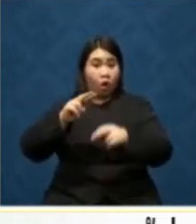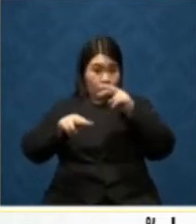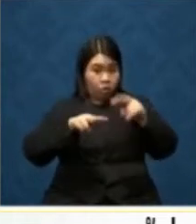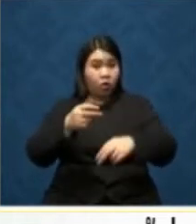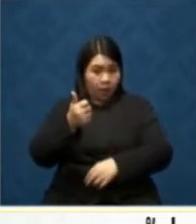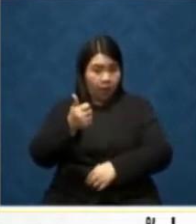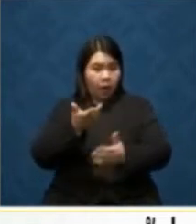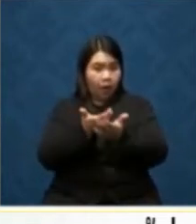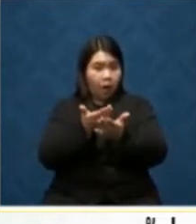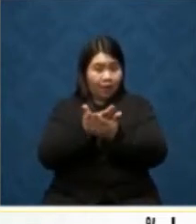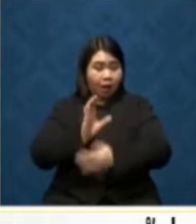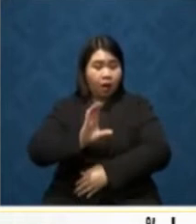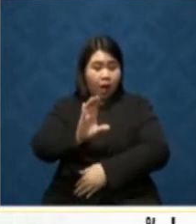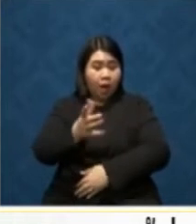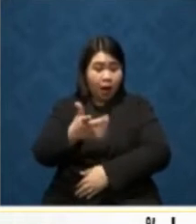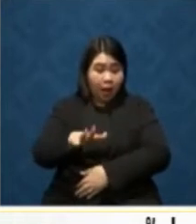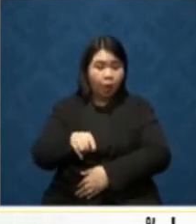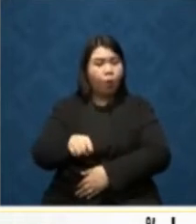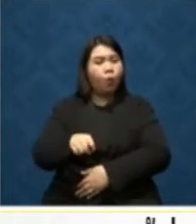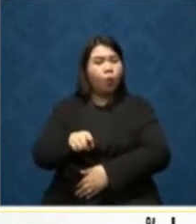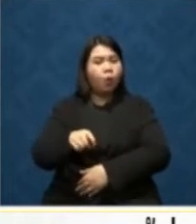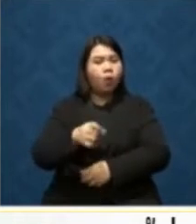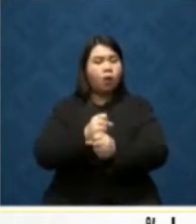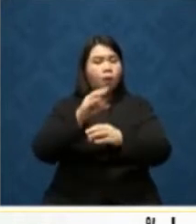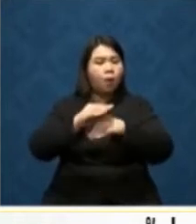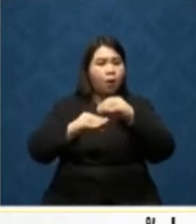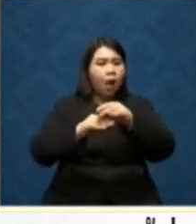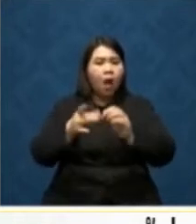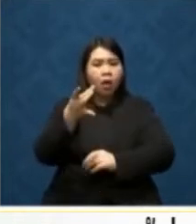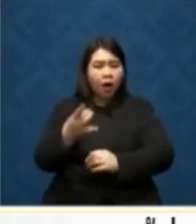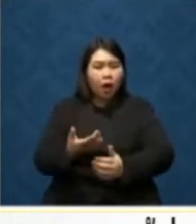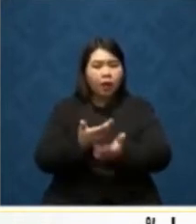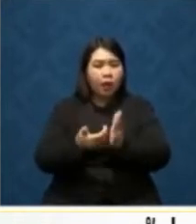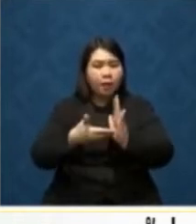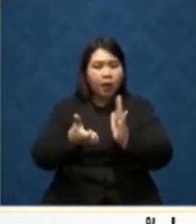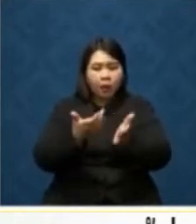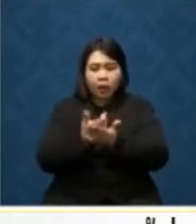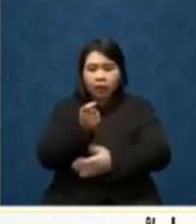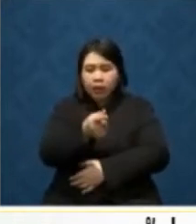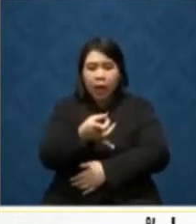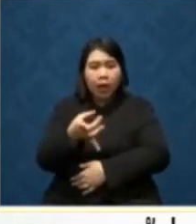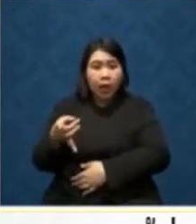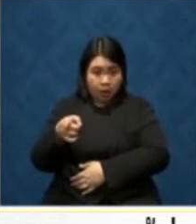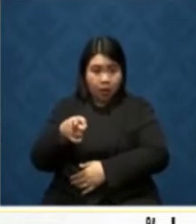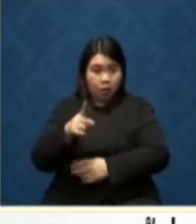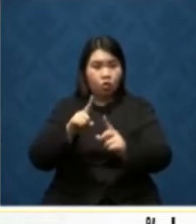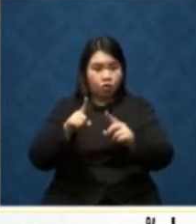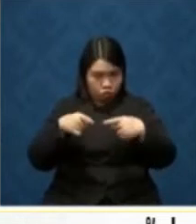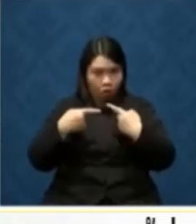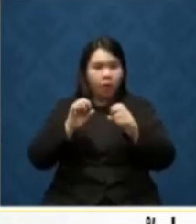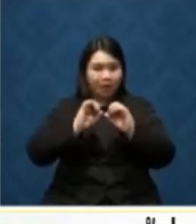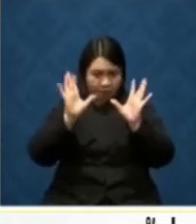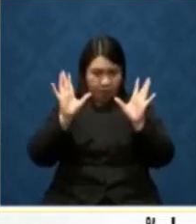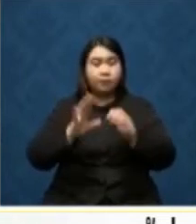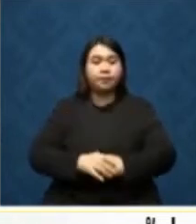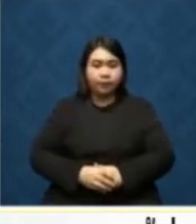สภาพพทแรศดรณของเราจะลงไปตวจสบการใช้งบประมาณเงินหวงที่ตกน้ำไม่ไหล ตกไฟไม่ไหมเหล่านั้นได้หรอ